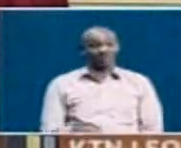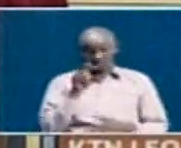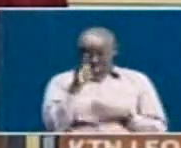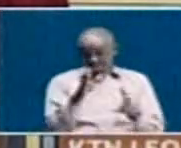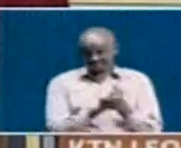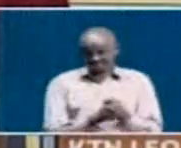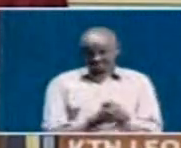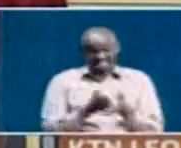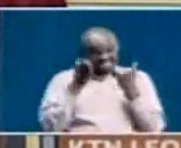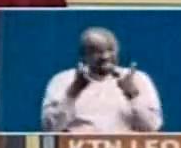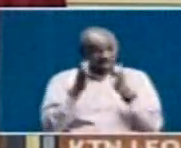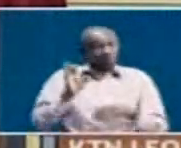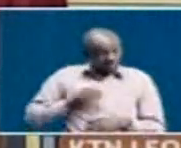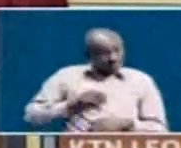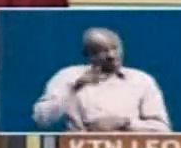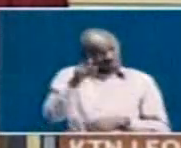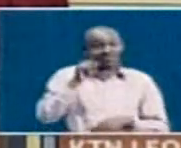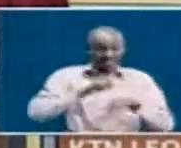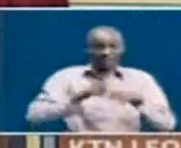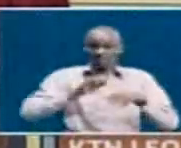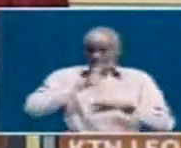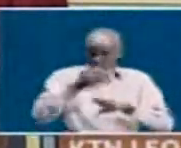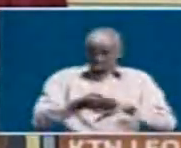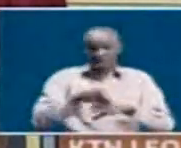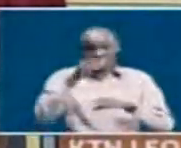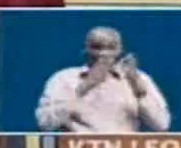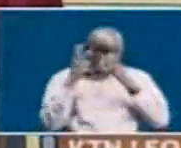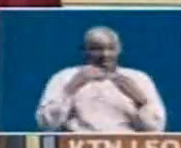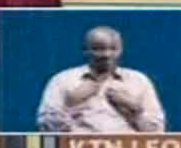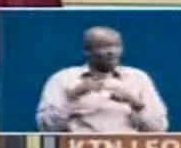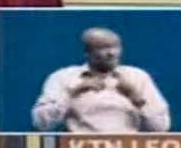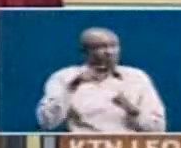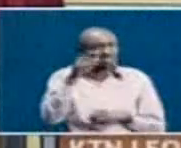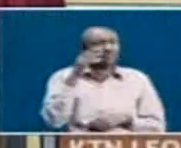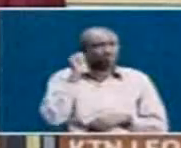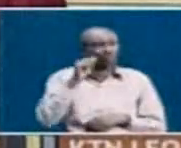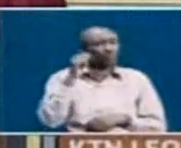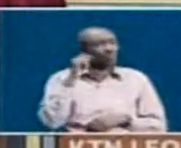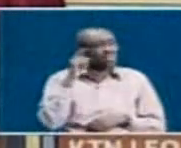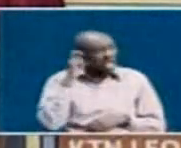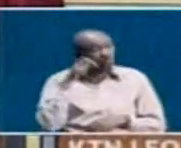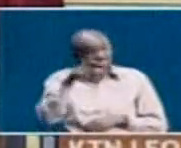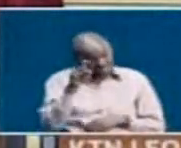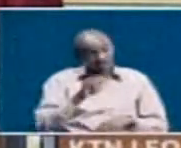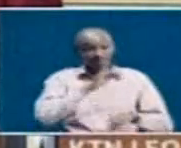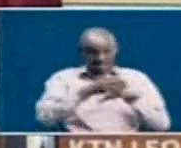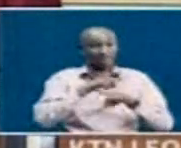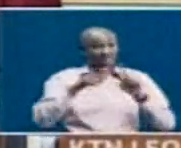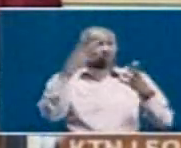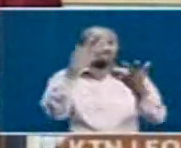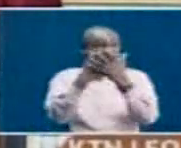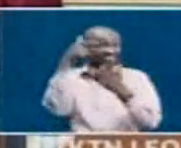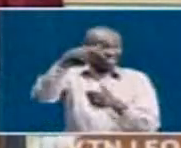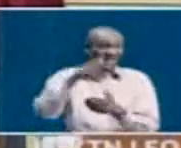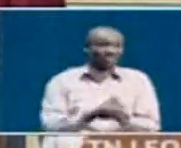Mtazamaji, hasa kwa sisi wanawake, unapokuwa mjamzito una wasiwasi, lakini shauku kufikiria kwamba umekuwa mjamzito na uko gerezani,